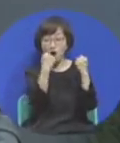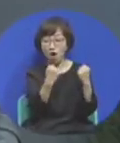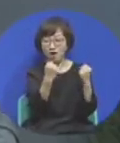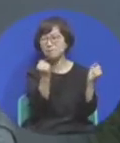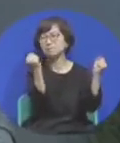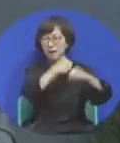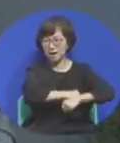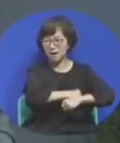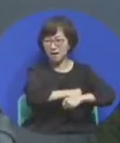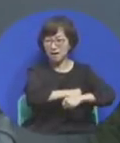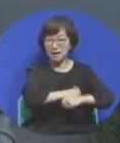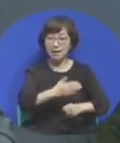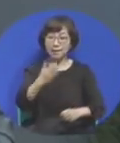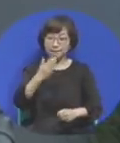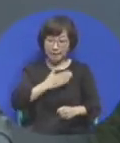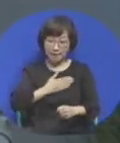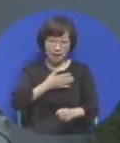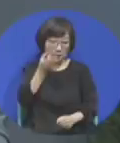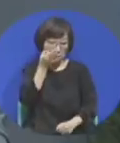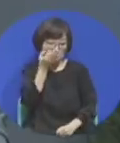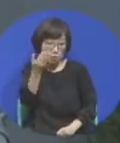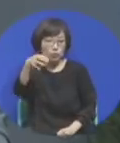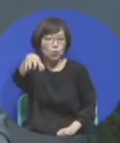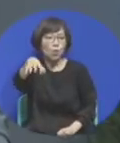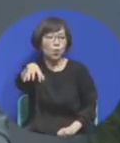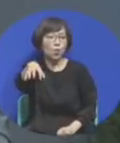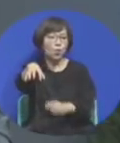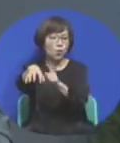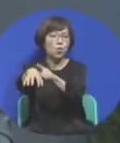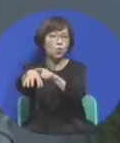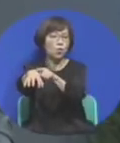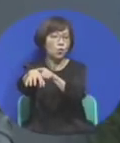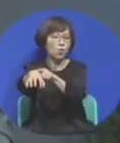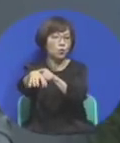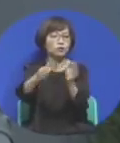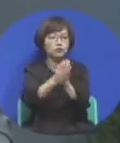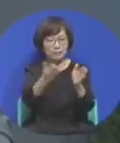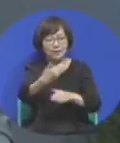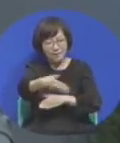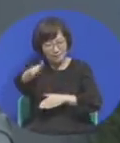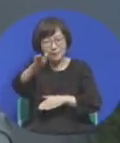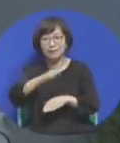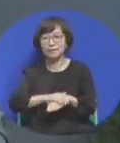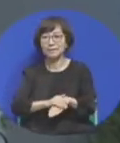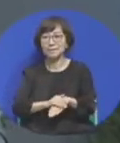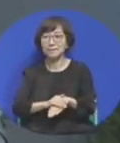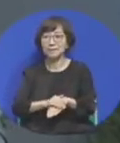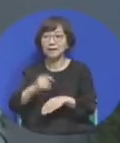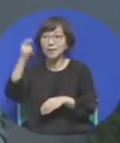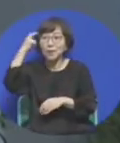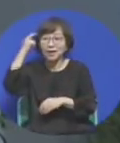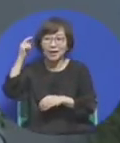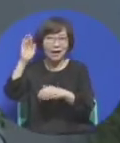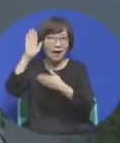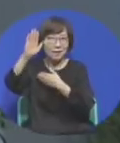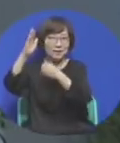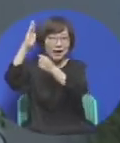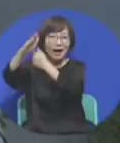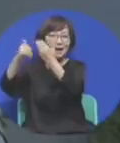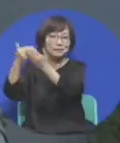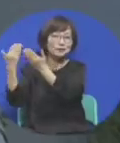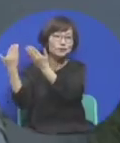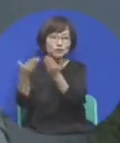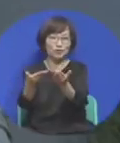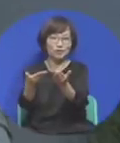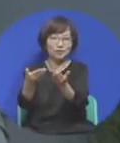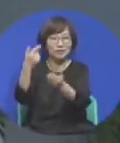destroyed. 내가 네게 지시할 땅으로 가라. And go to the land that I will show you. 왜 그렇습니까? Why? 하나님이 주실 것이니까. Because God